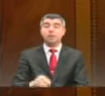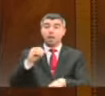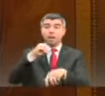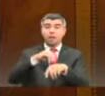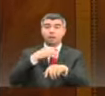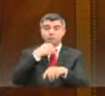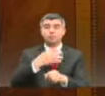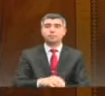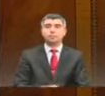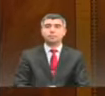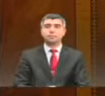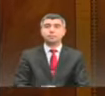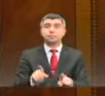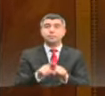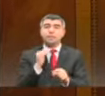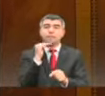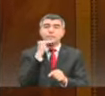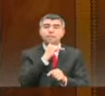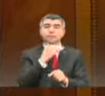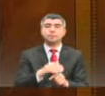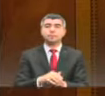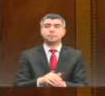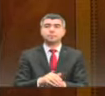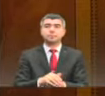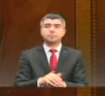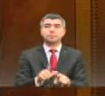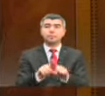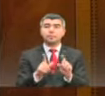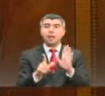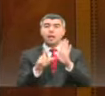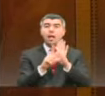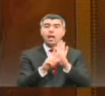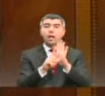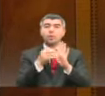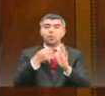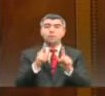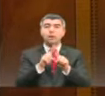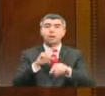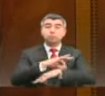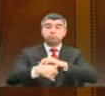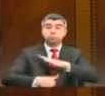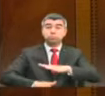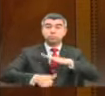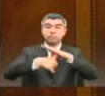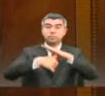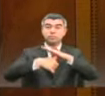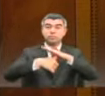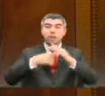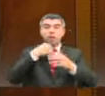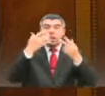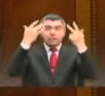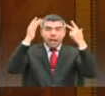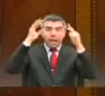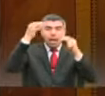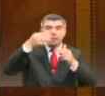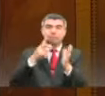كذلك بالإسراع باعتماد بتفعيل القانون التنظيمي المتعلق بالمجلس الوطني للغات والثقافة المغربية بعد